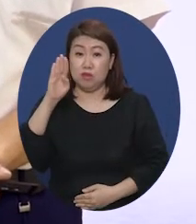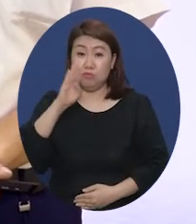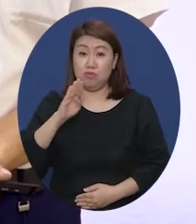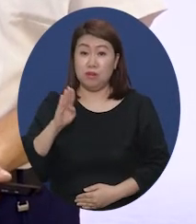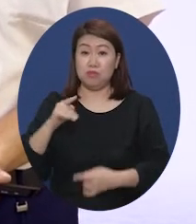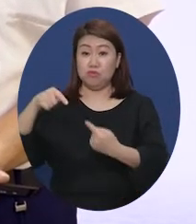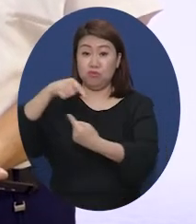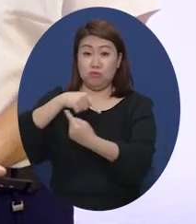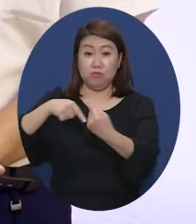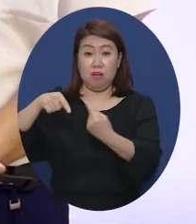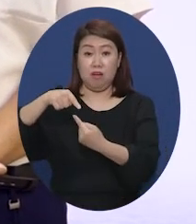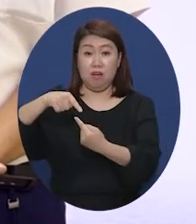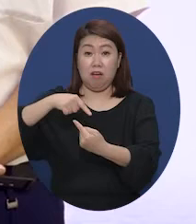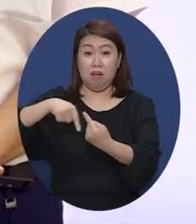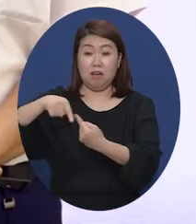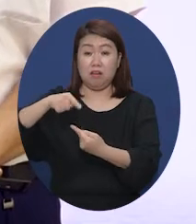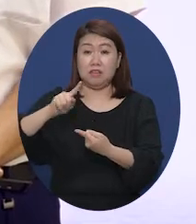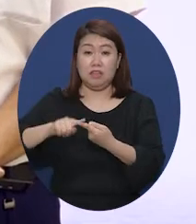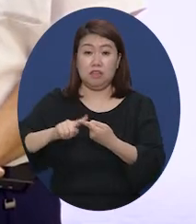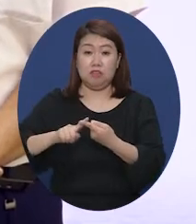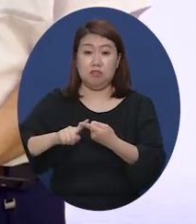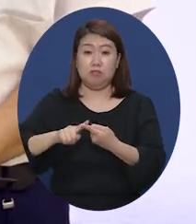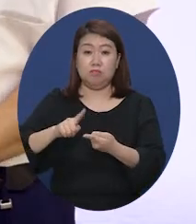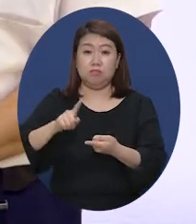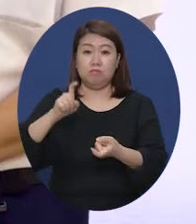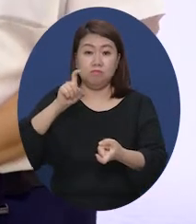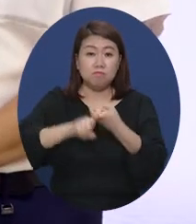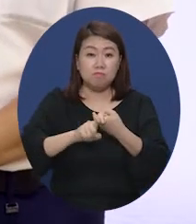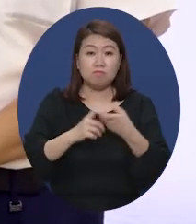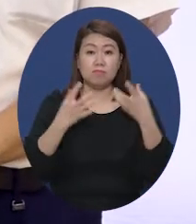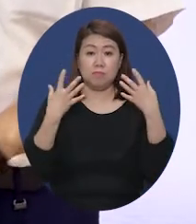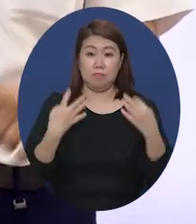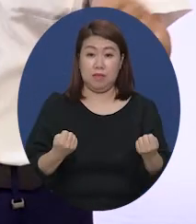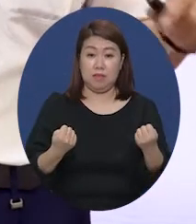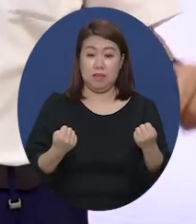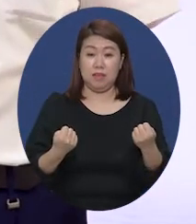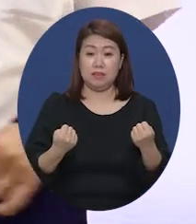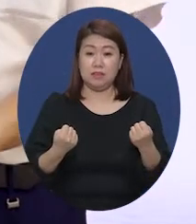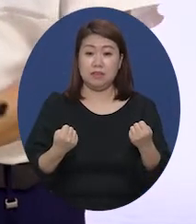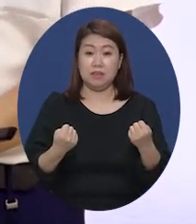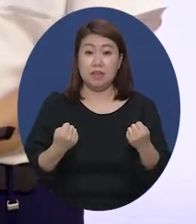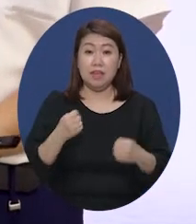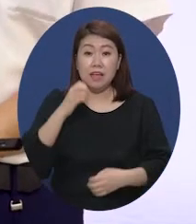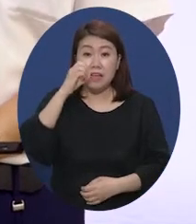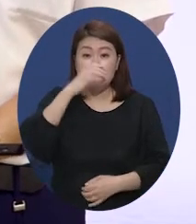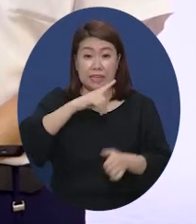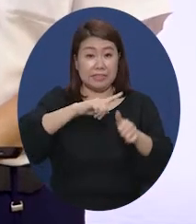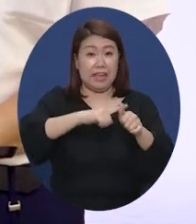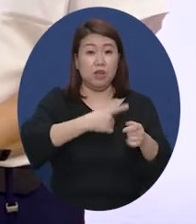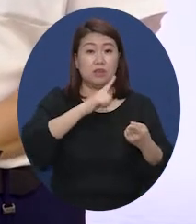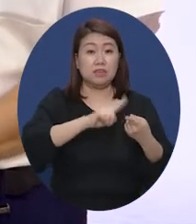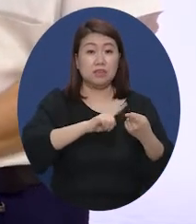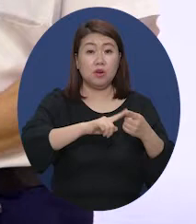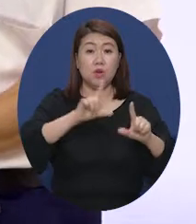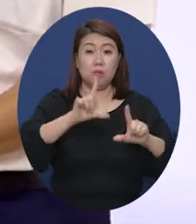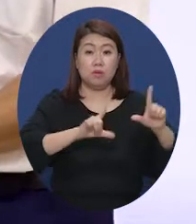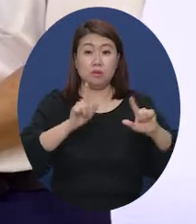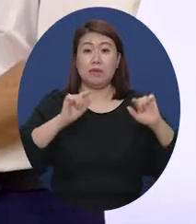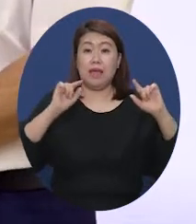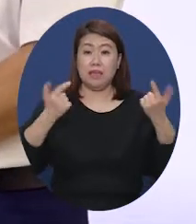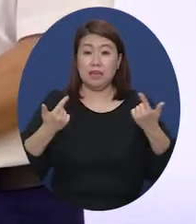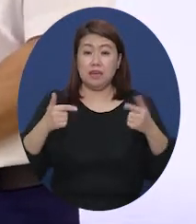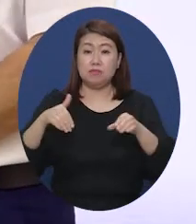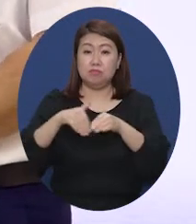또 브라질 어떻게 돌아가는지 뉴스에 관심이 많을 겁니다. 그래서 아마존이 그냥 야생이라든가 원시 사회가 아닌